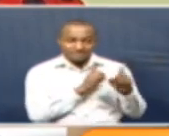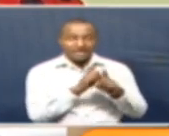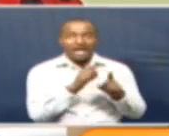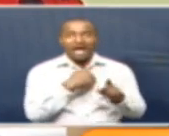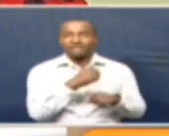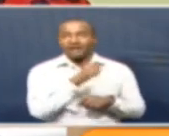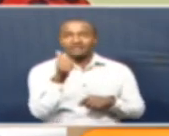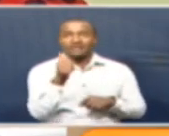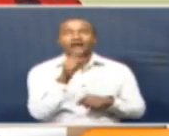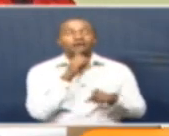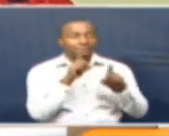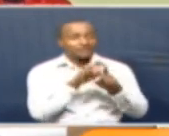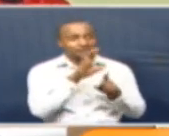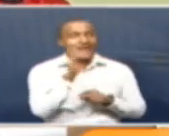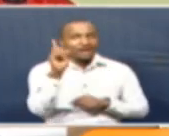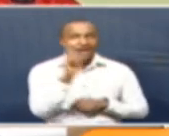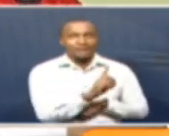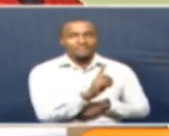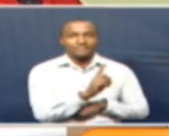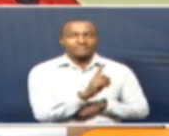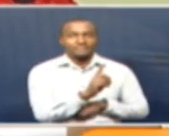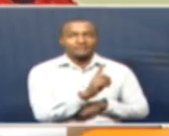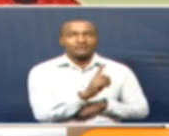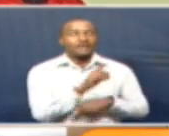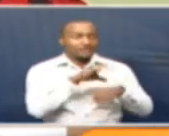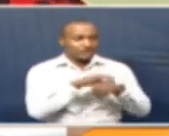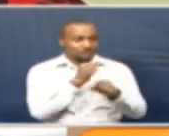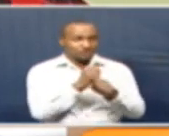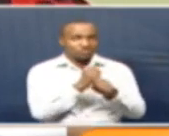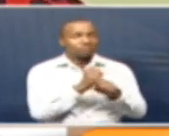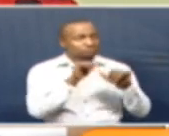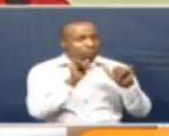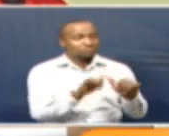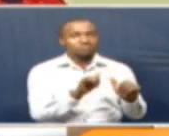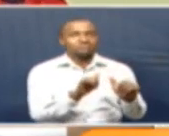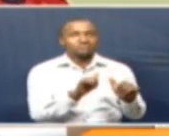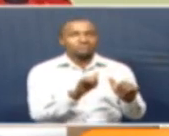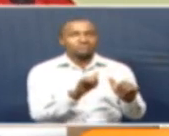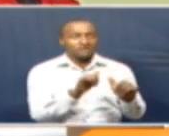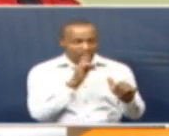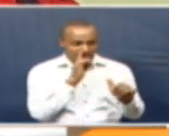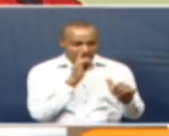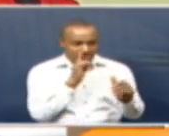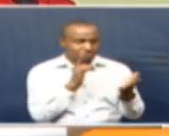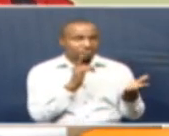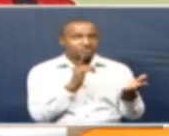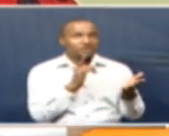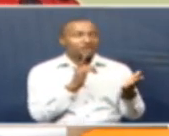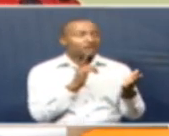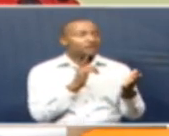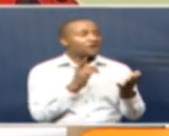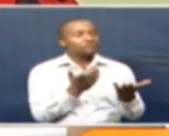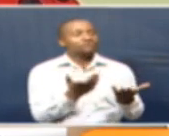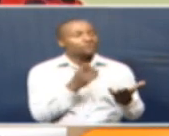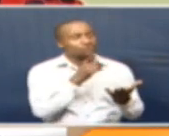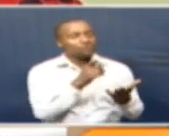kuna wengine ndugu yako atakuja, mtoto wa kiume amepata kibarua, naye pale yuwakita pale pale ndani ya nyumba. Sasa kama ni mtu na mke wako, ni lini